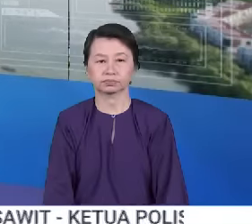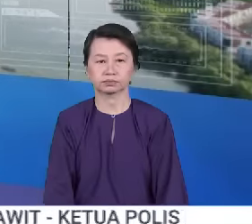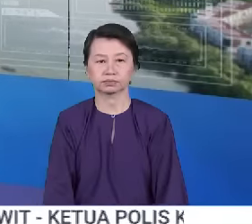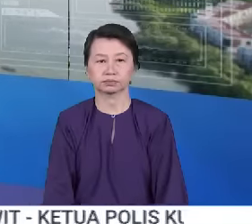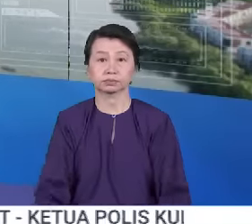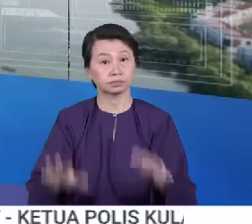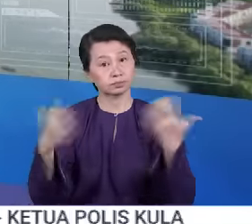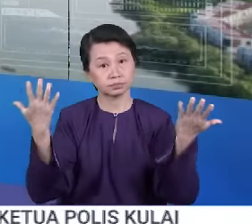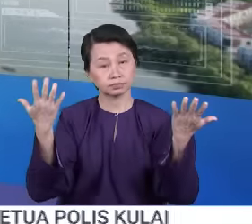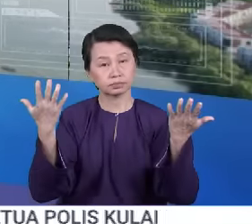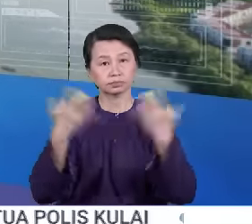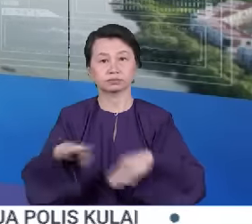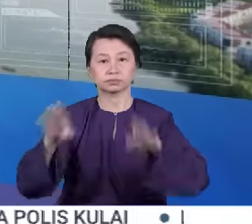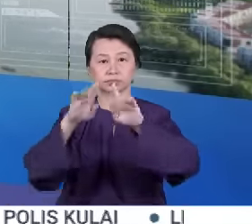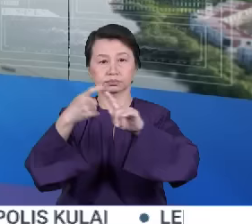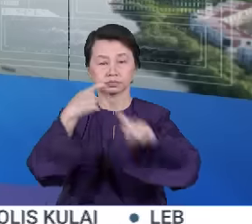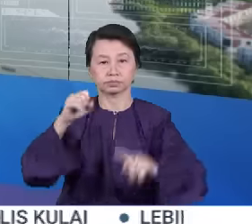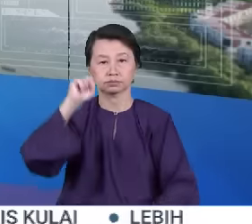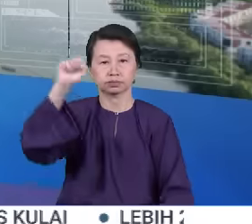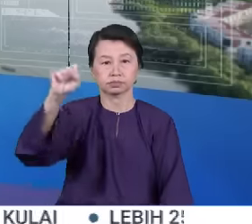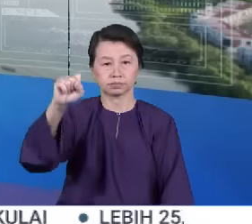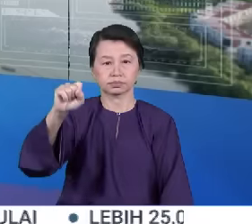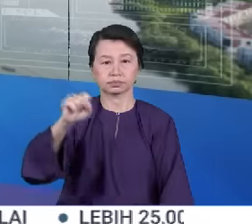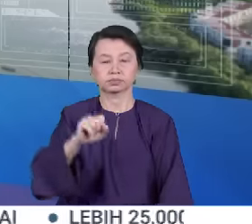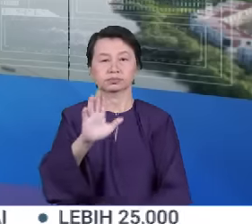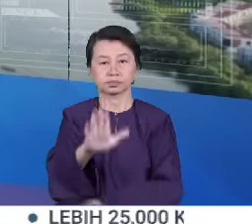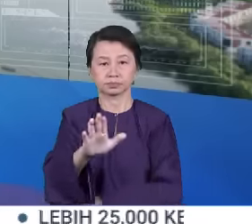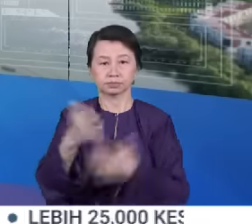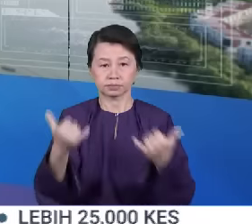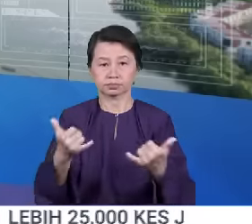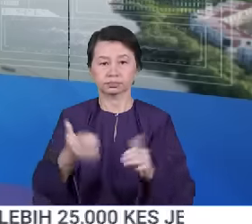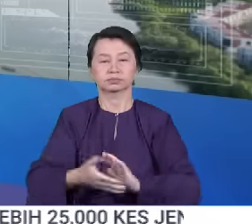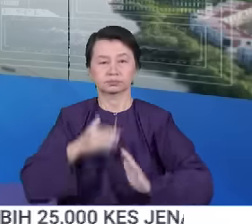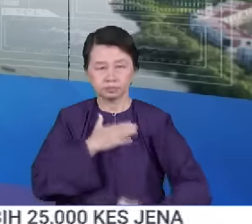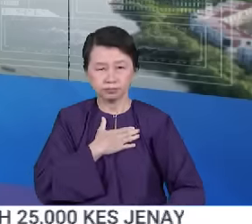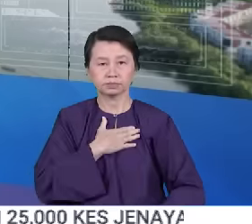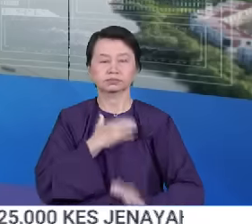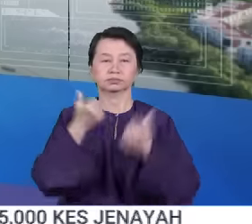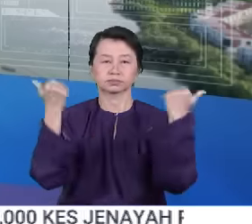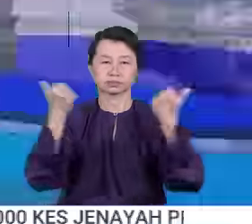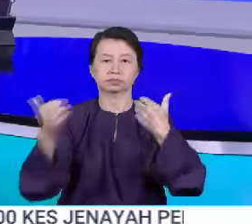Baik, paparan tadi mengakhiri perkembangan berita dari negeri di bawah Bayu untuk petang ini. Dengan itu, salam Aidilfitri dan